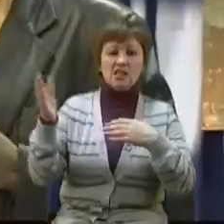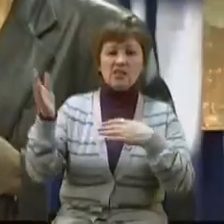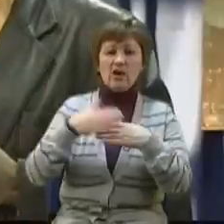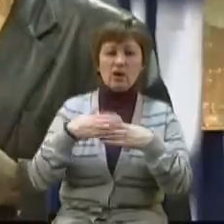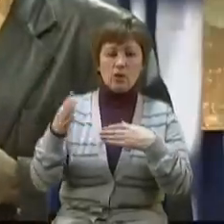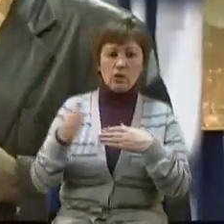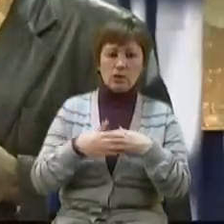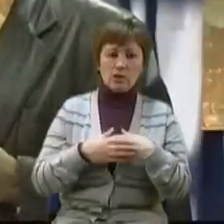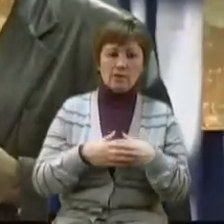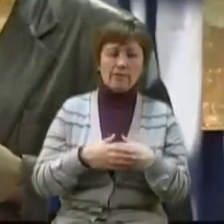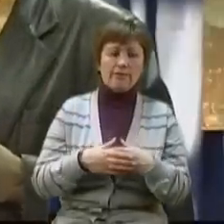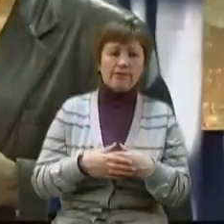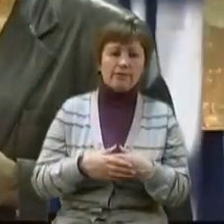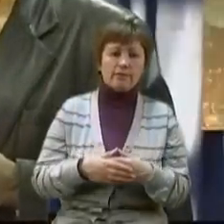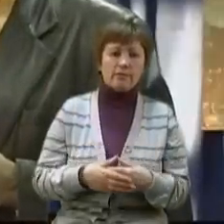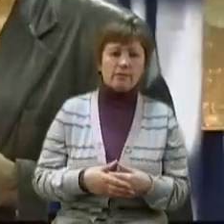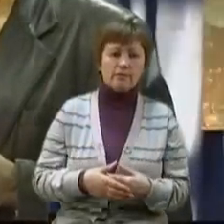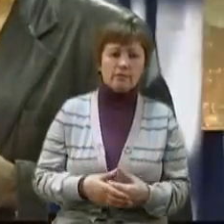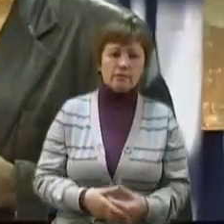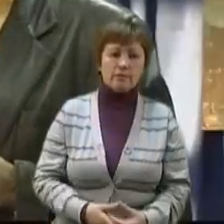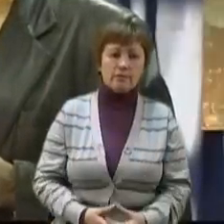ворот.